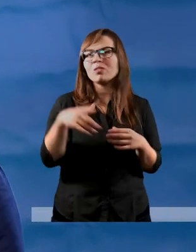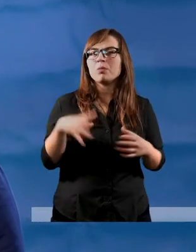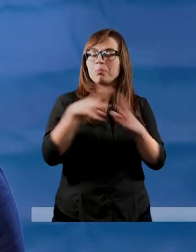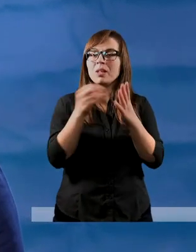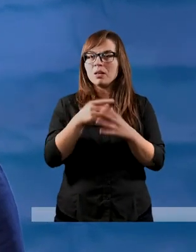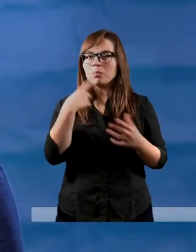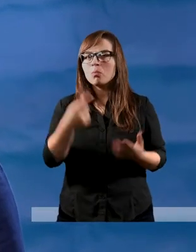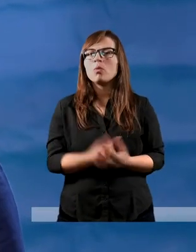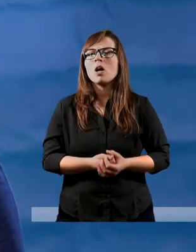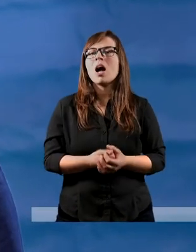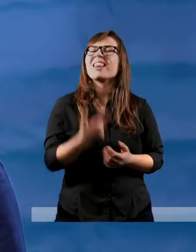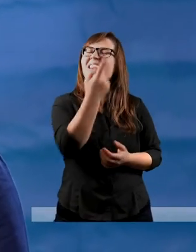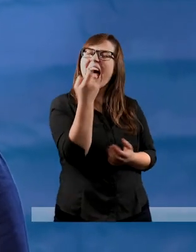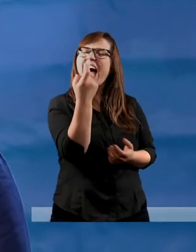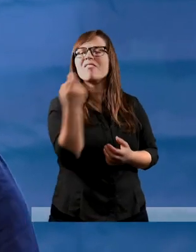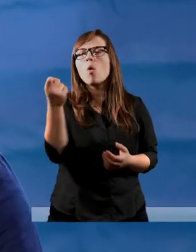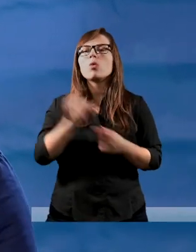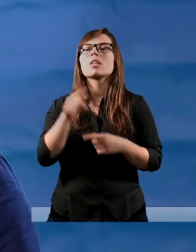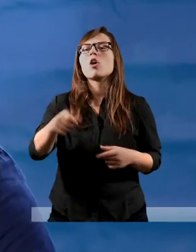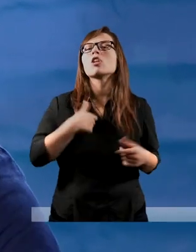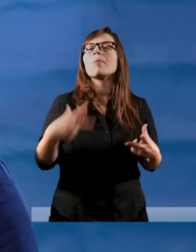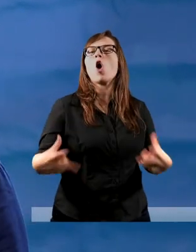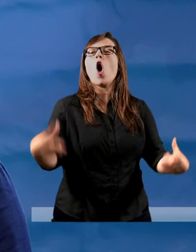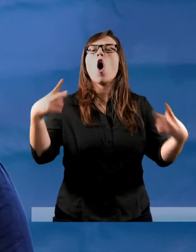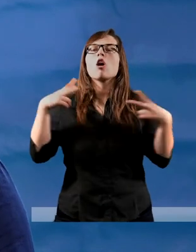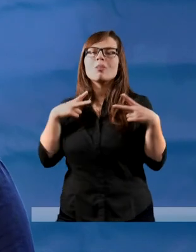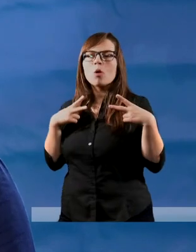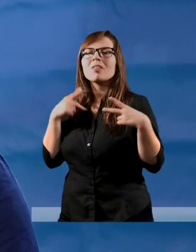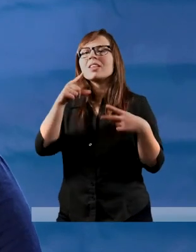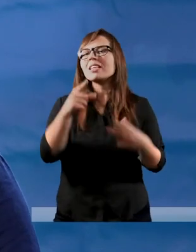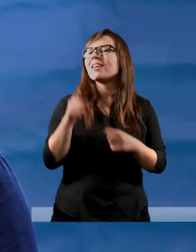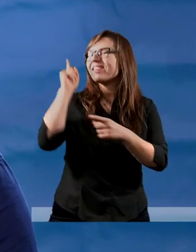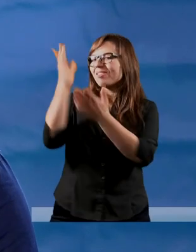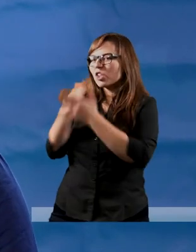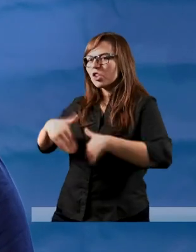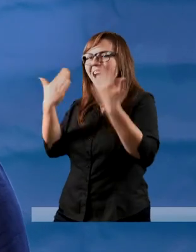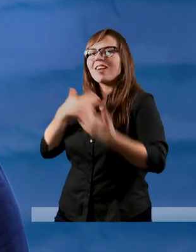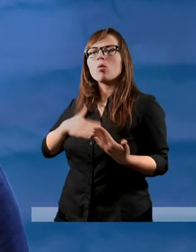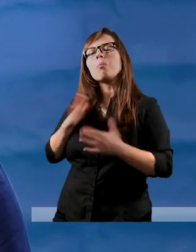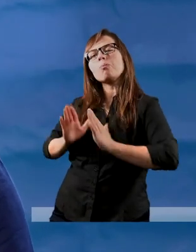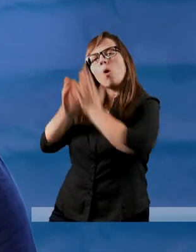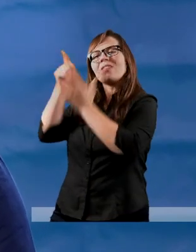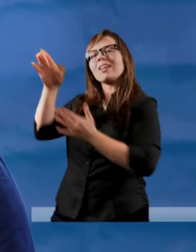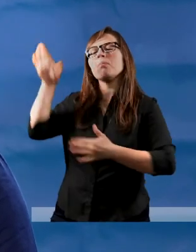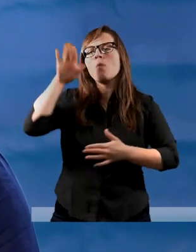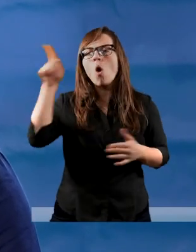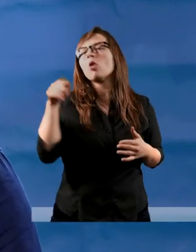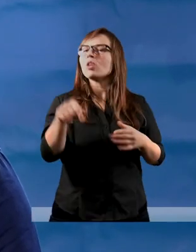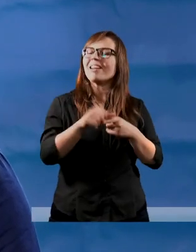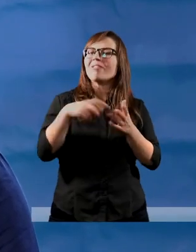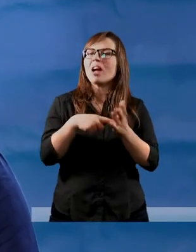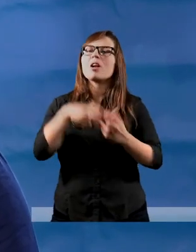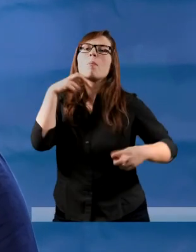przykazaniu nawołuje do tego, aby odpoczywać, aby ten dzień poświęcić Jemu. I pojawił się